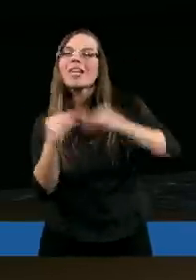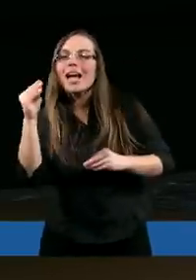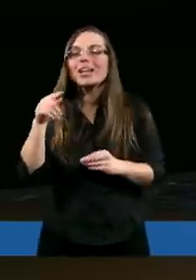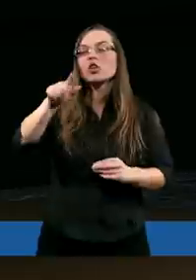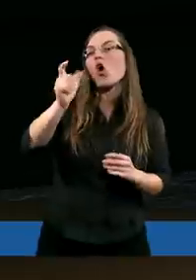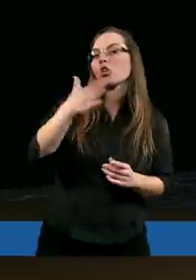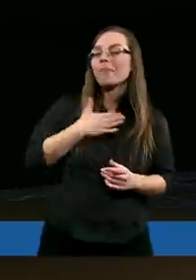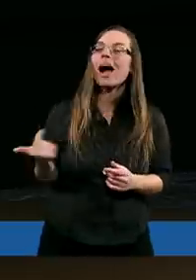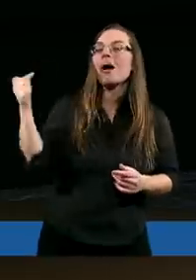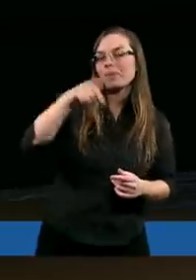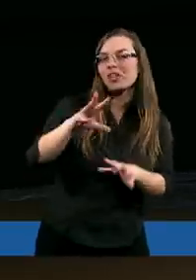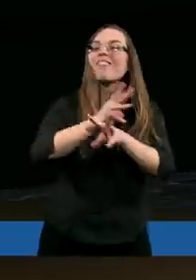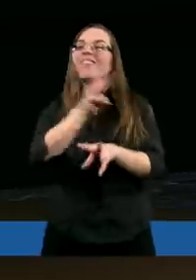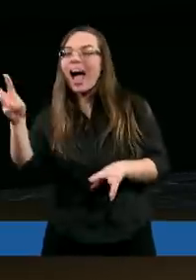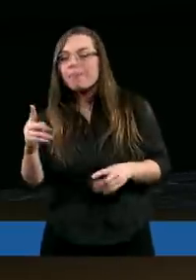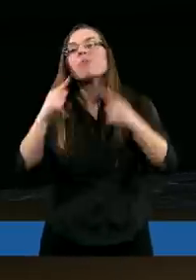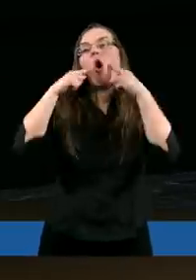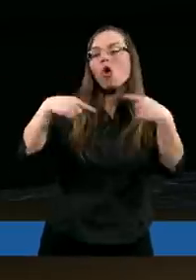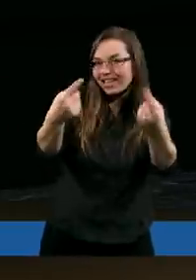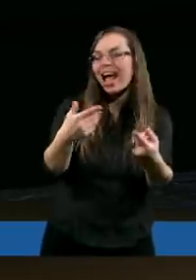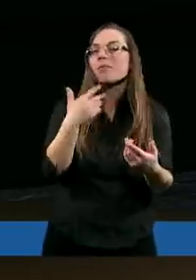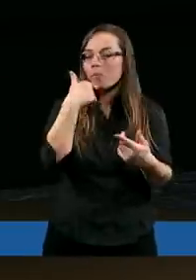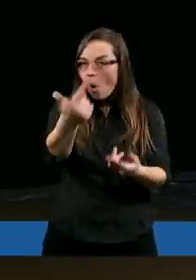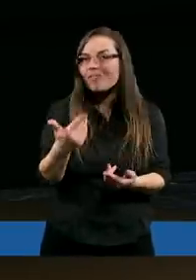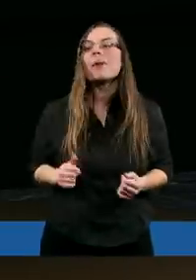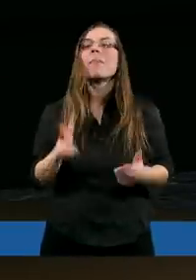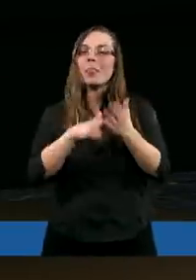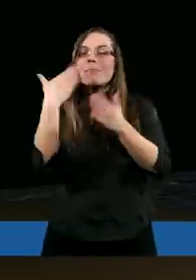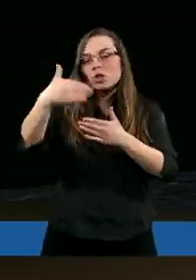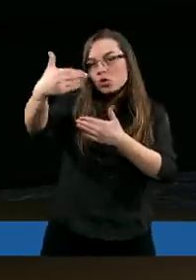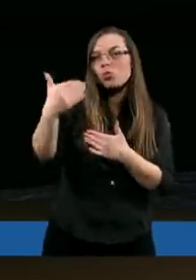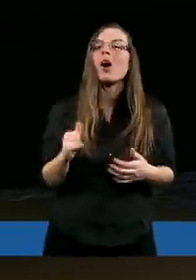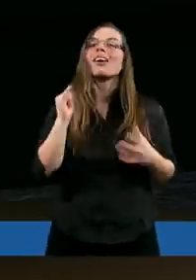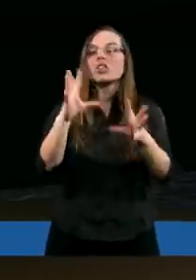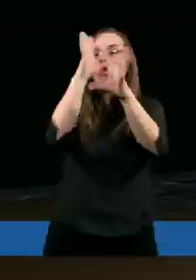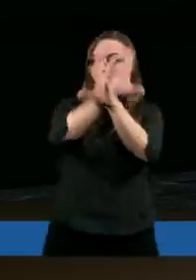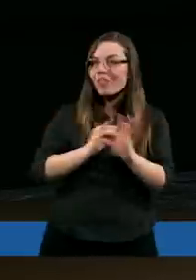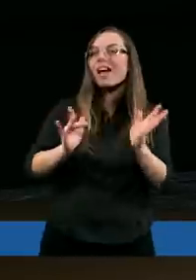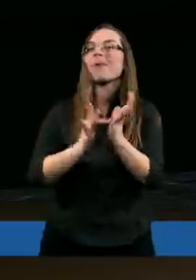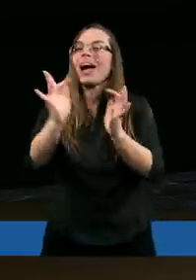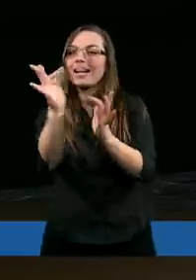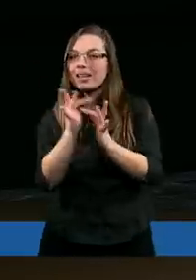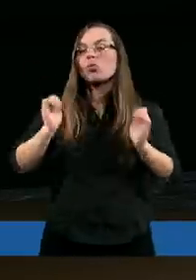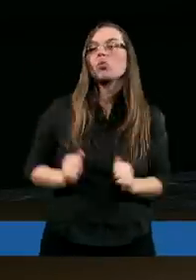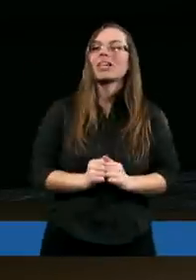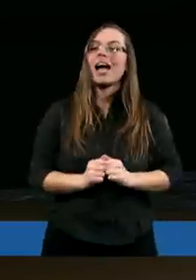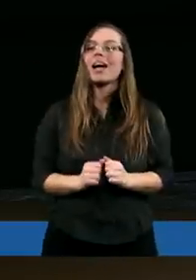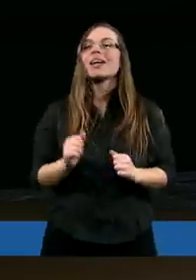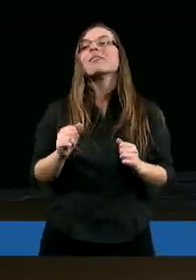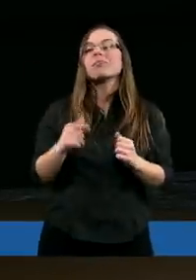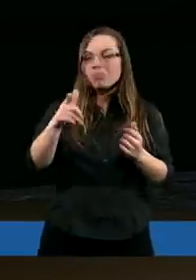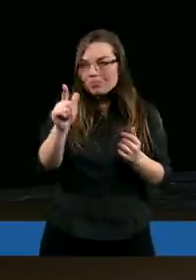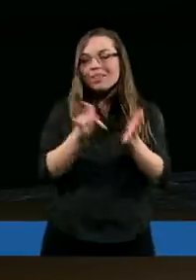ma przyjść, wam oznajmi, zna przyszłość, uwielbia Chrystusa, bierze